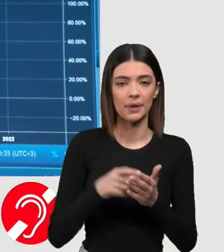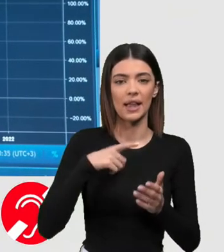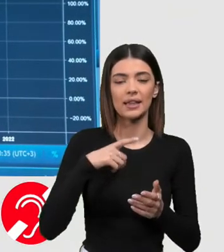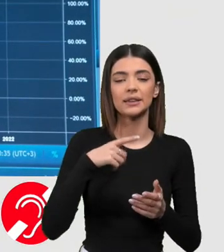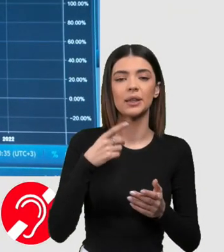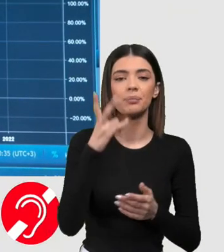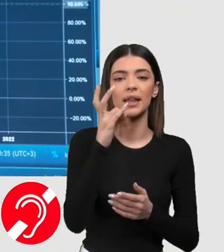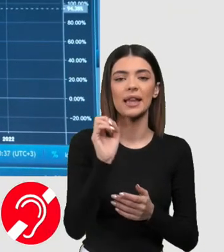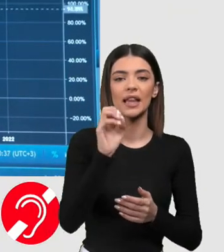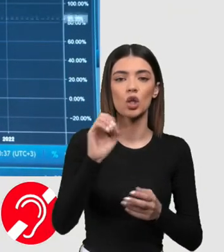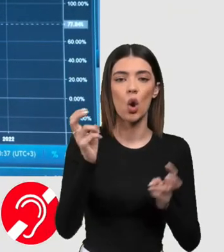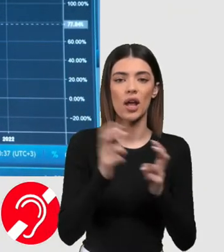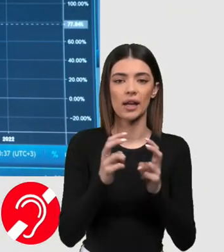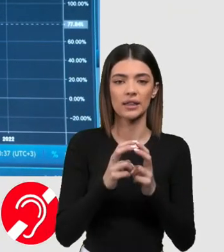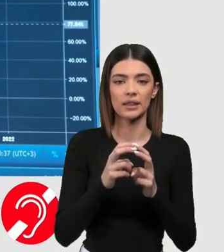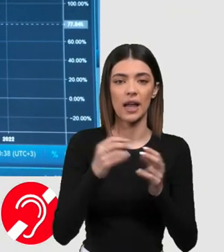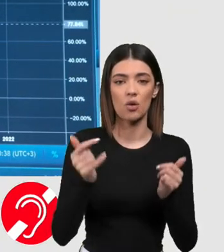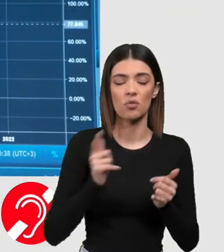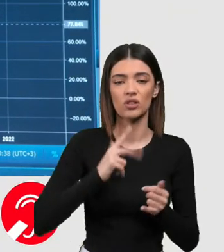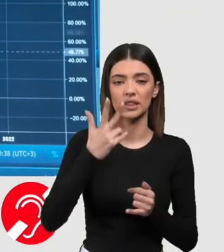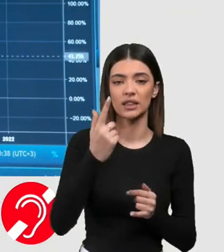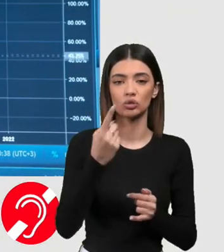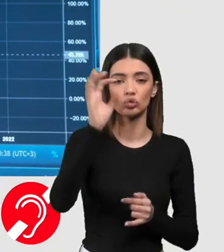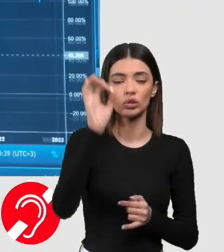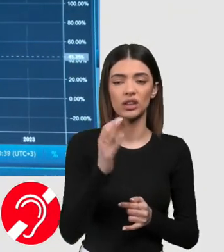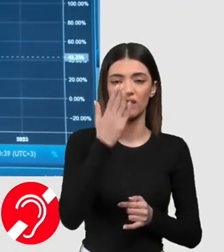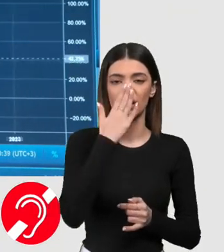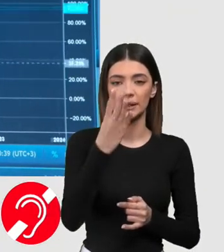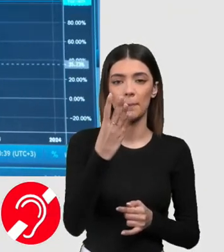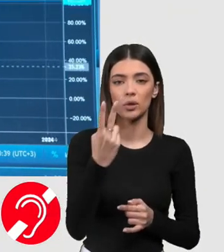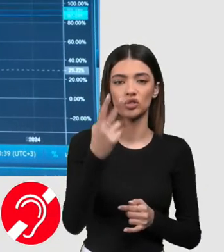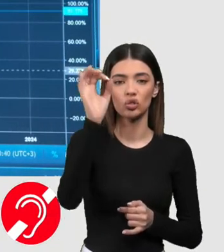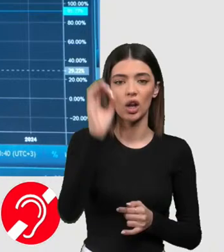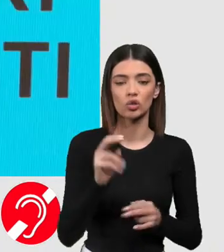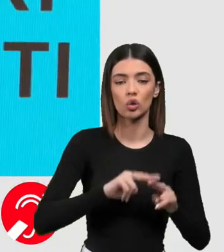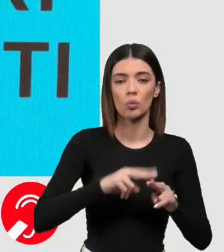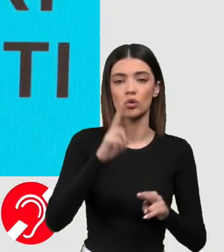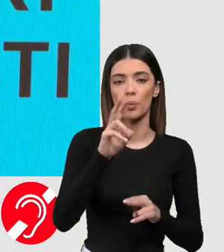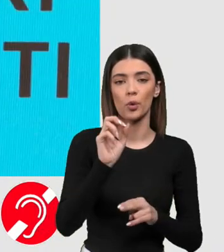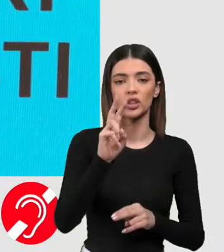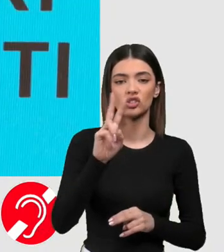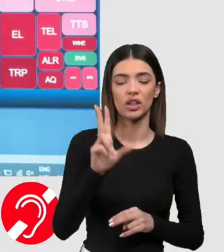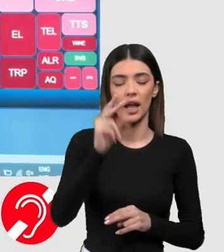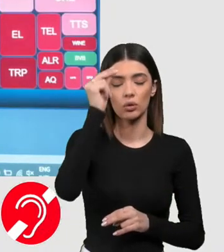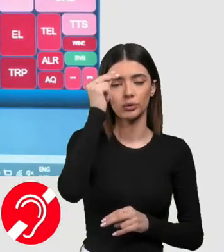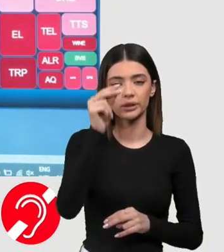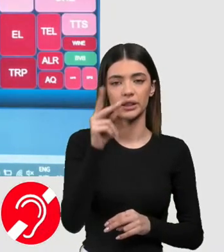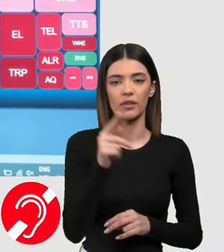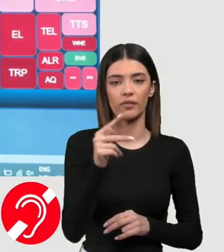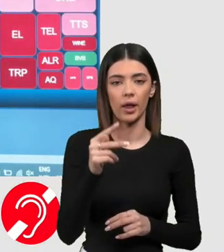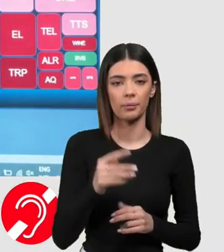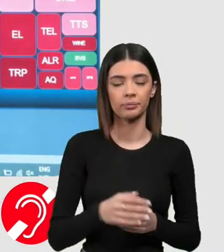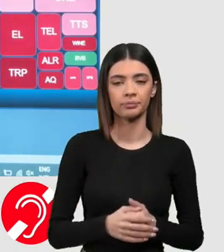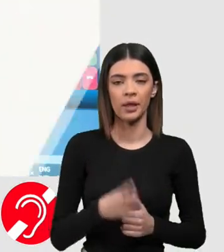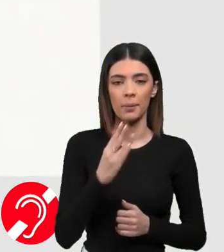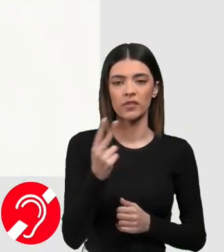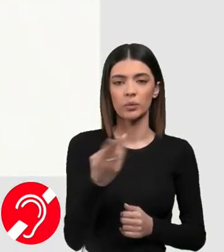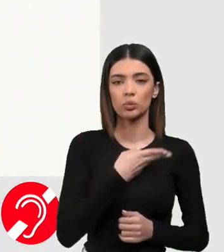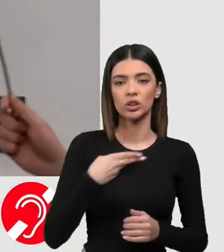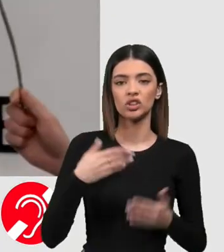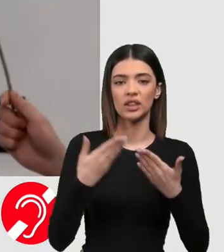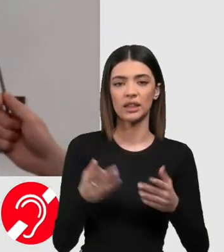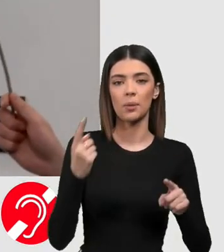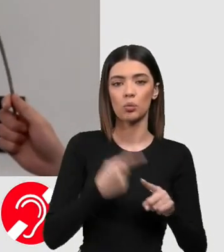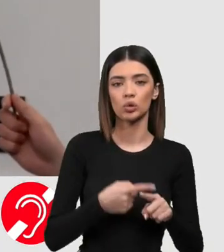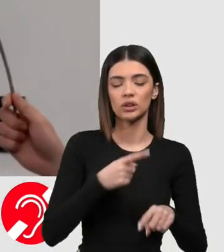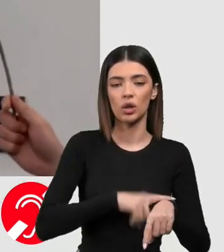influențat de listarea hidroelectrică. Marja netă așteptată este de 31% față de 42% în 2023, scrie ZF. Iar bursa deschide